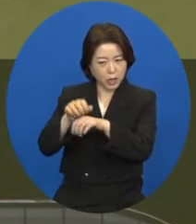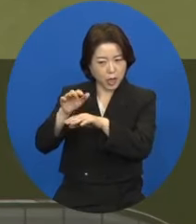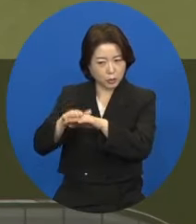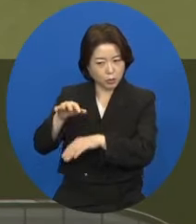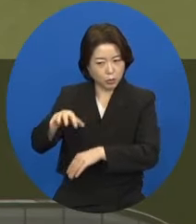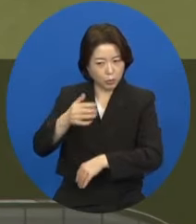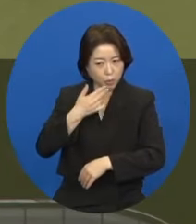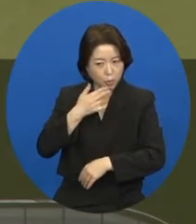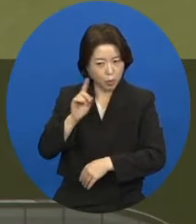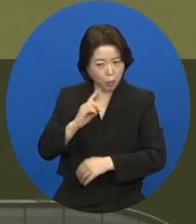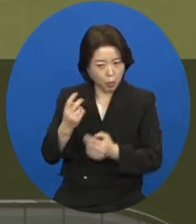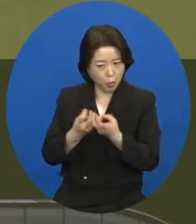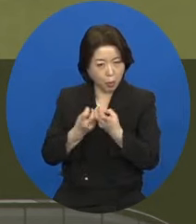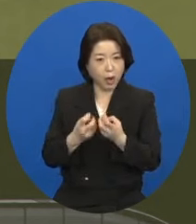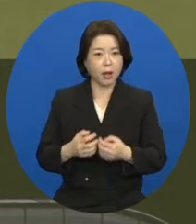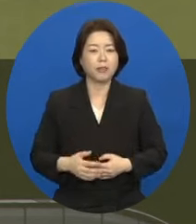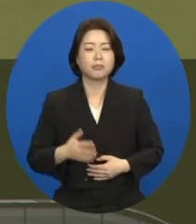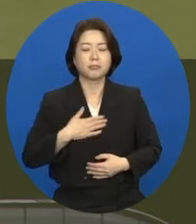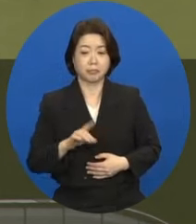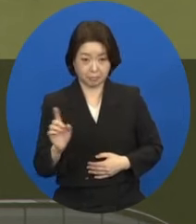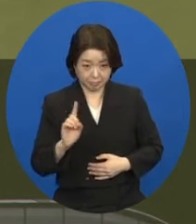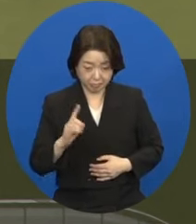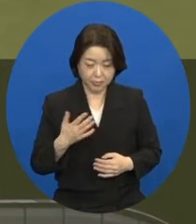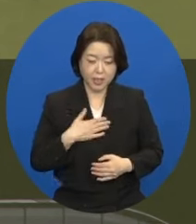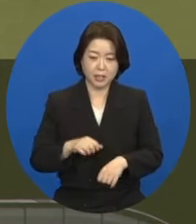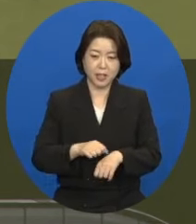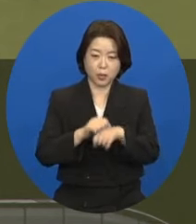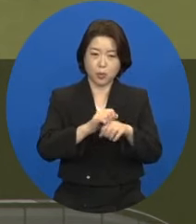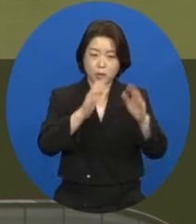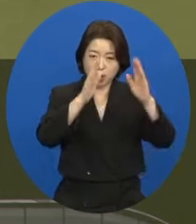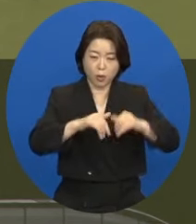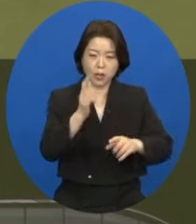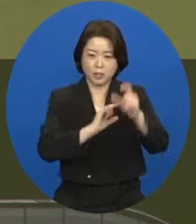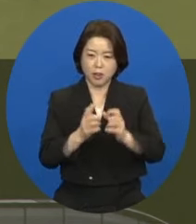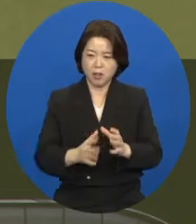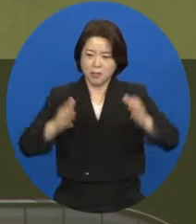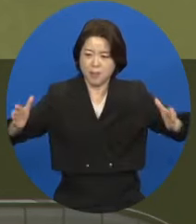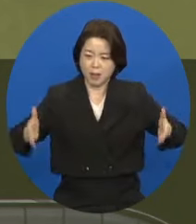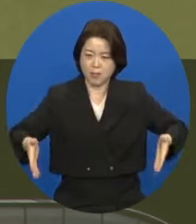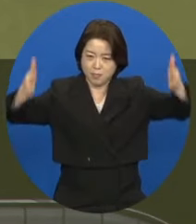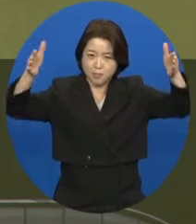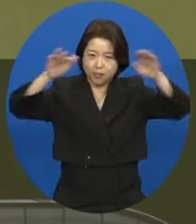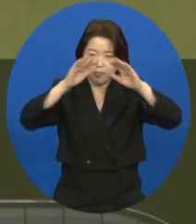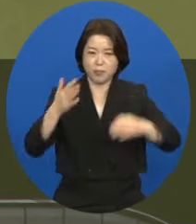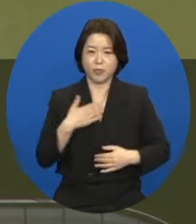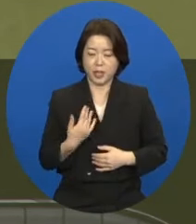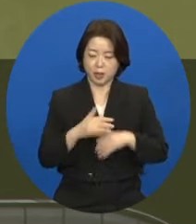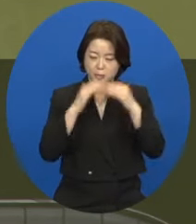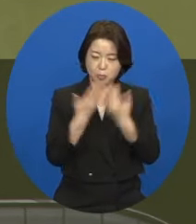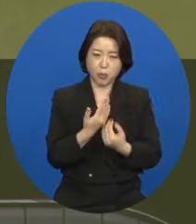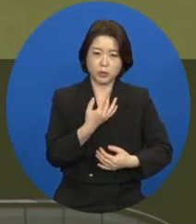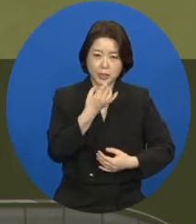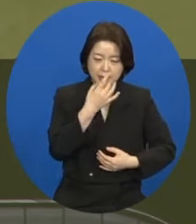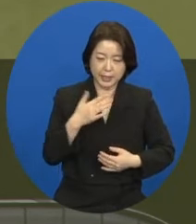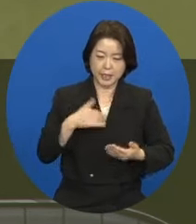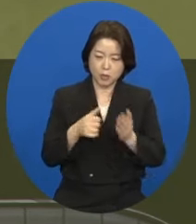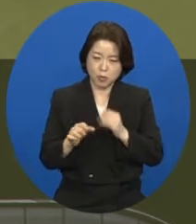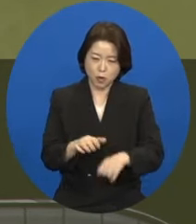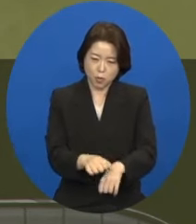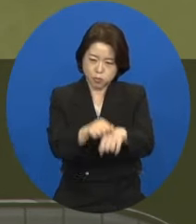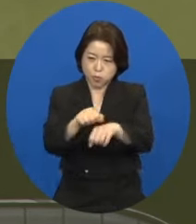어찌할까 하고 또 이르되 내가 이렇게 하리라. 내 곡간을 헐고 더 크게 짓고 내 모든 곡식과 내 물건을 거기에